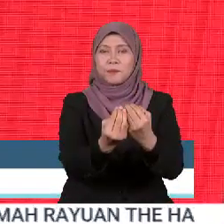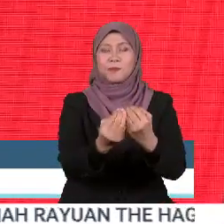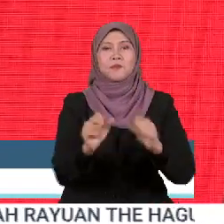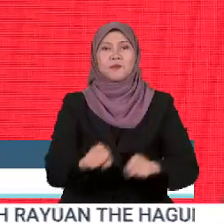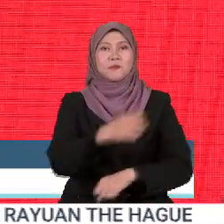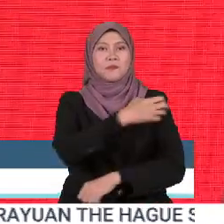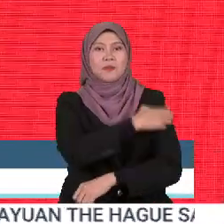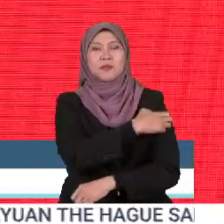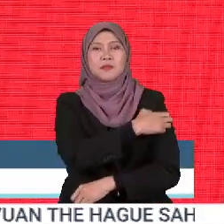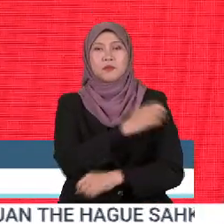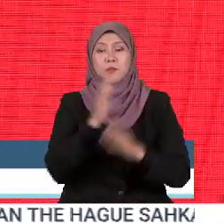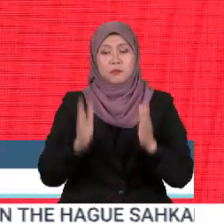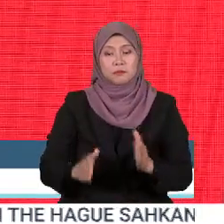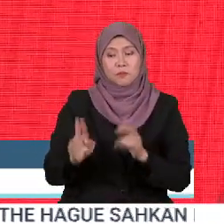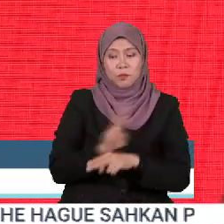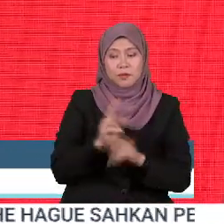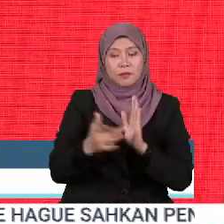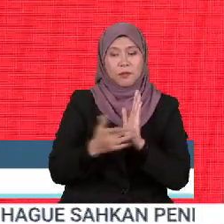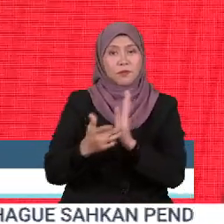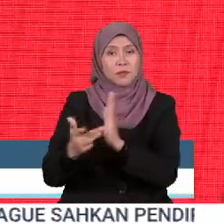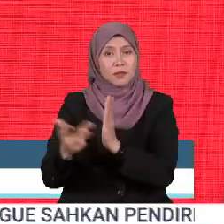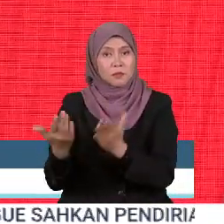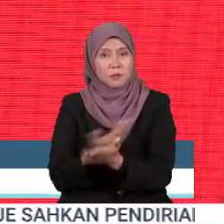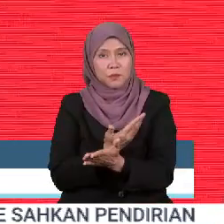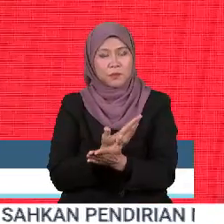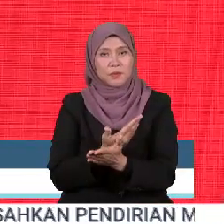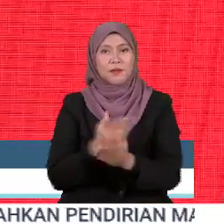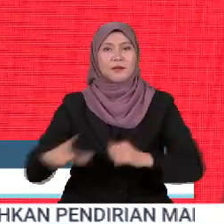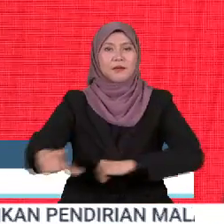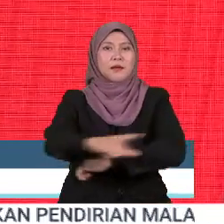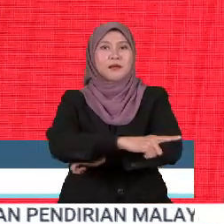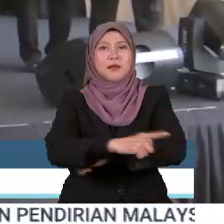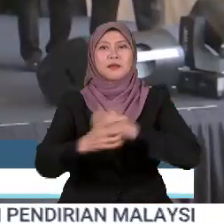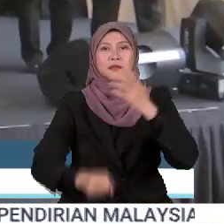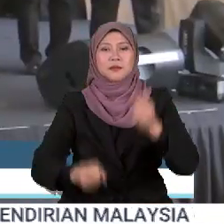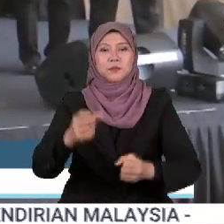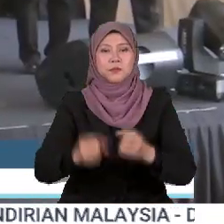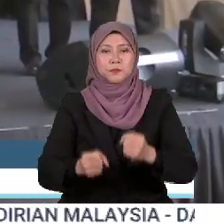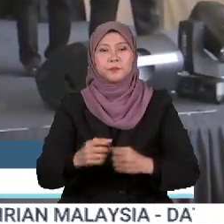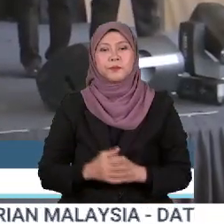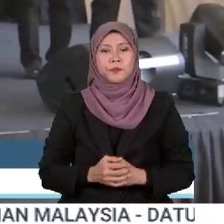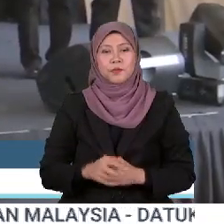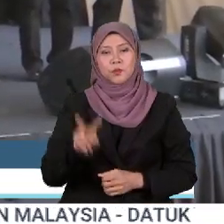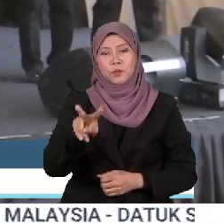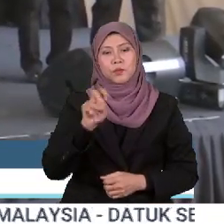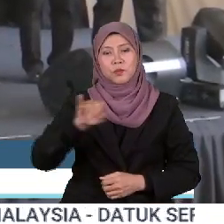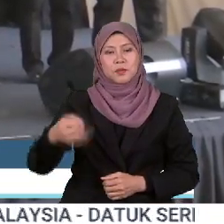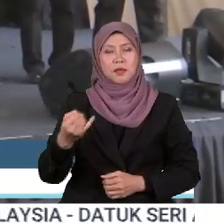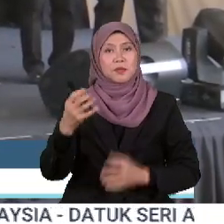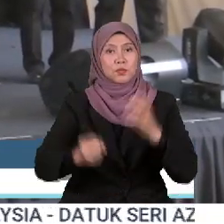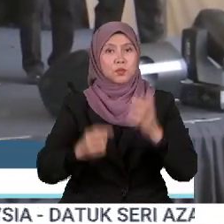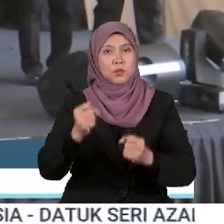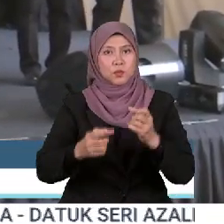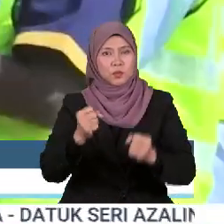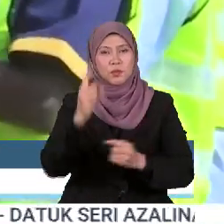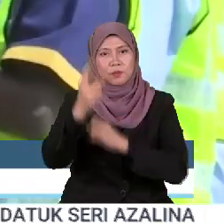akan memperkasaikan mereka dengan teknologi terkini dalam perladangan tenun sebanyak 200 juta liter susu